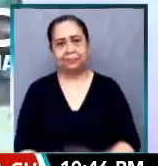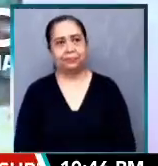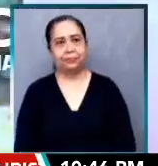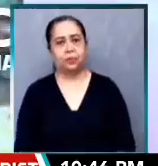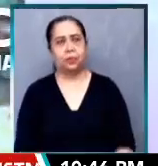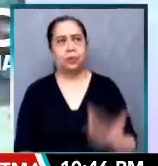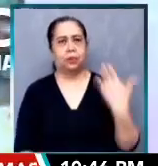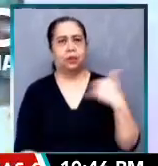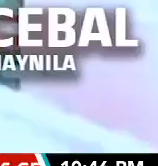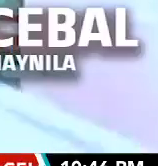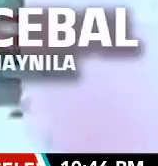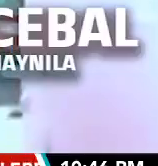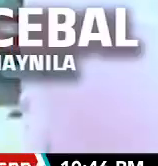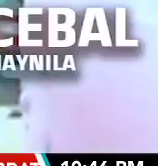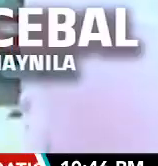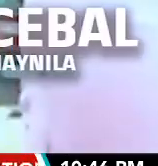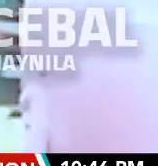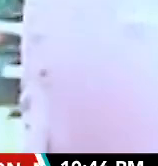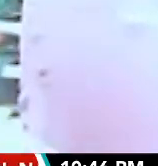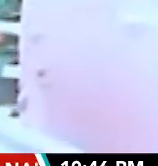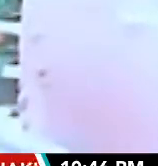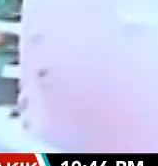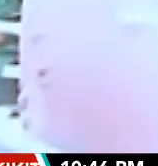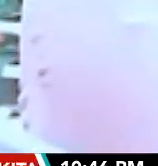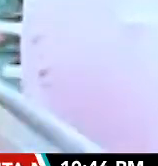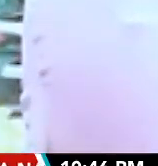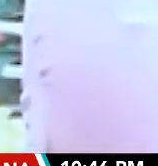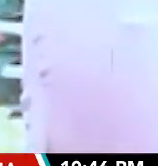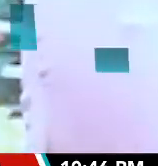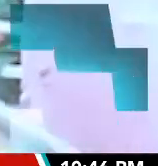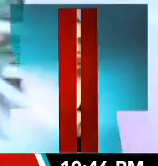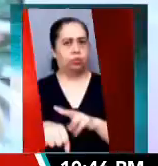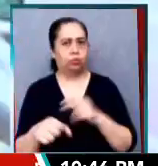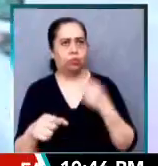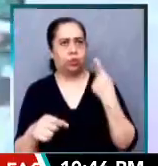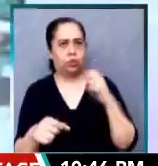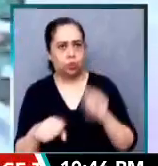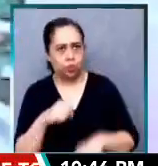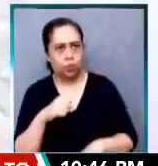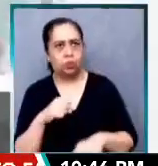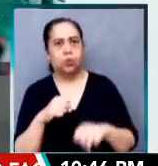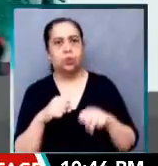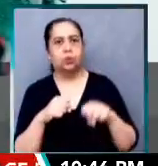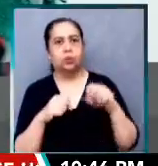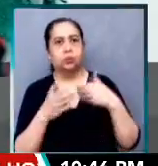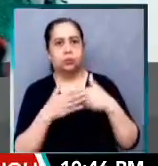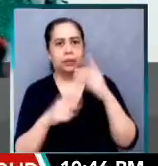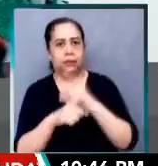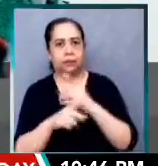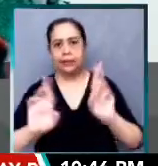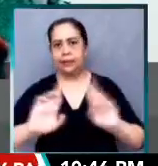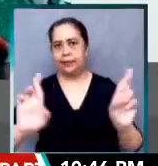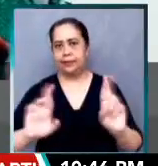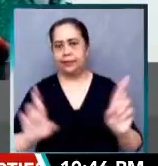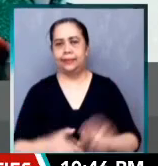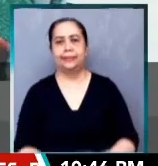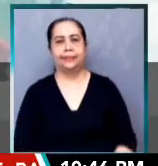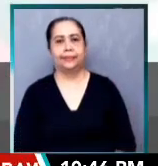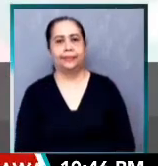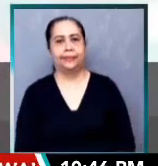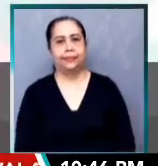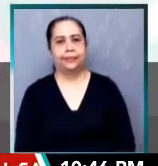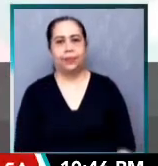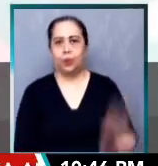mga gamit namin June pa lang. Para pagdating ng December, naka-ready na po. Naiiba raw ang kanilang